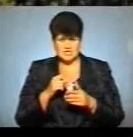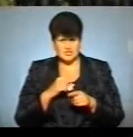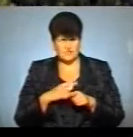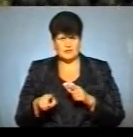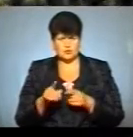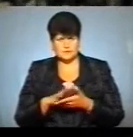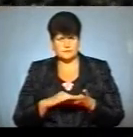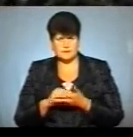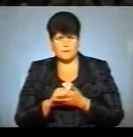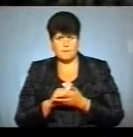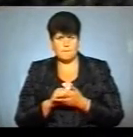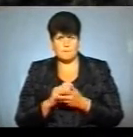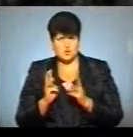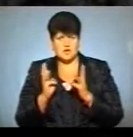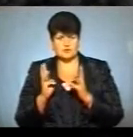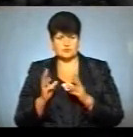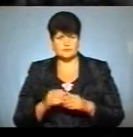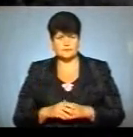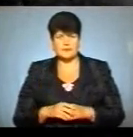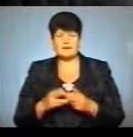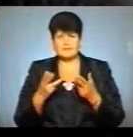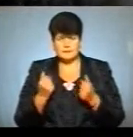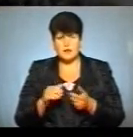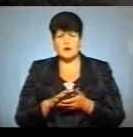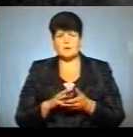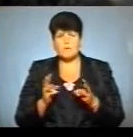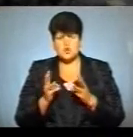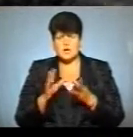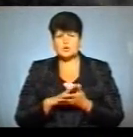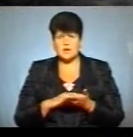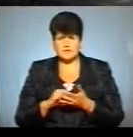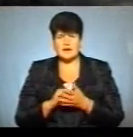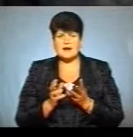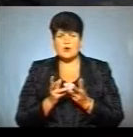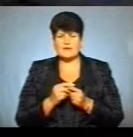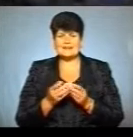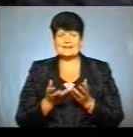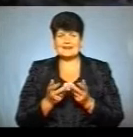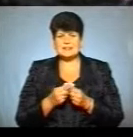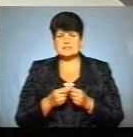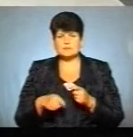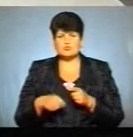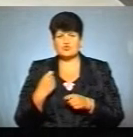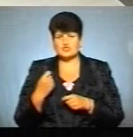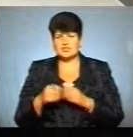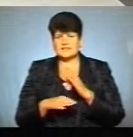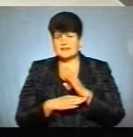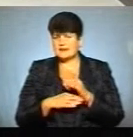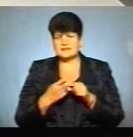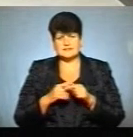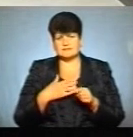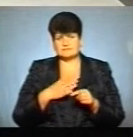пожежу рятувальники? Так, пожежа ліквідована, проте рахувати кількість пошкоджених дерев – то вже є компетенція